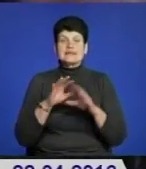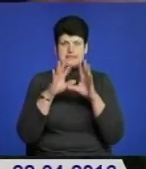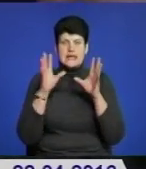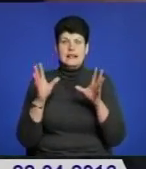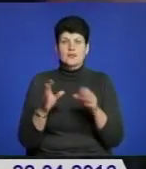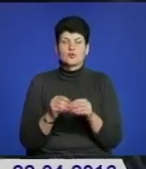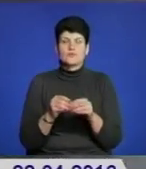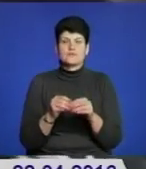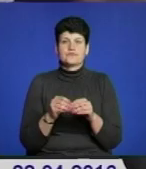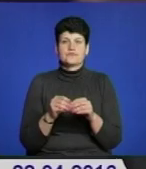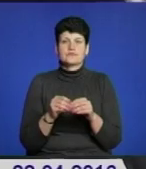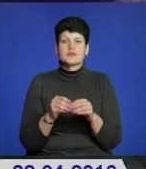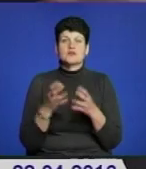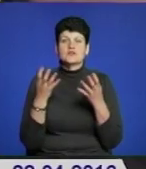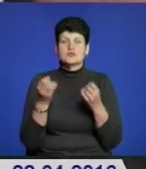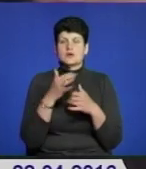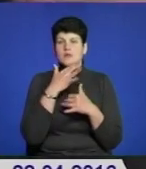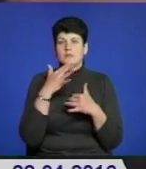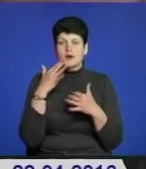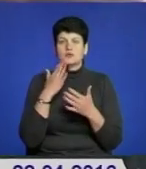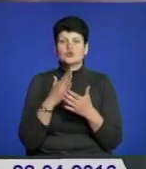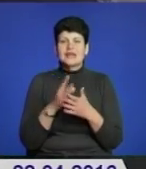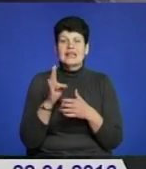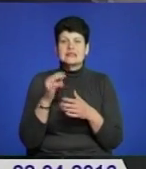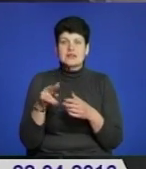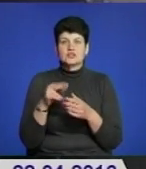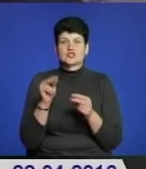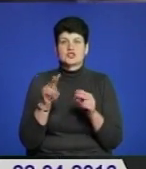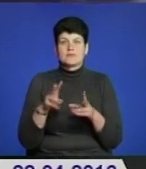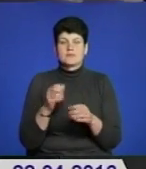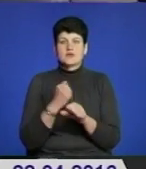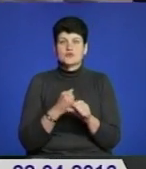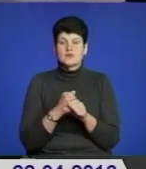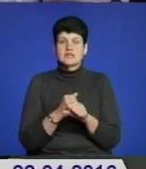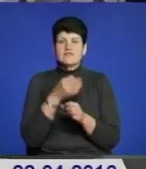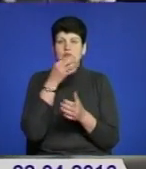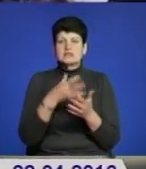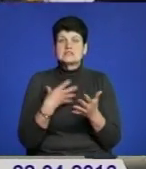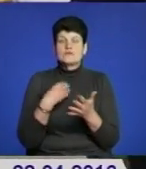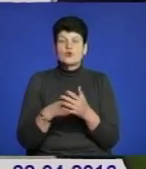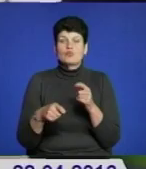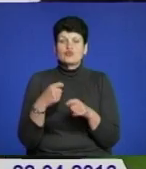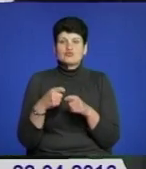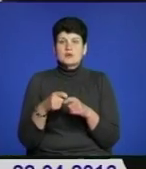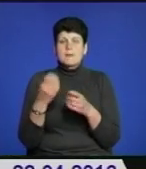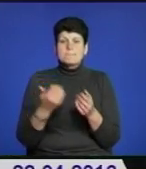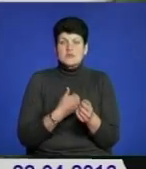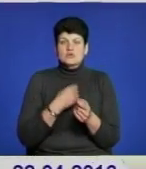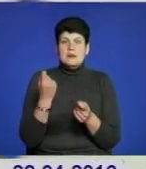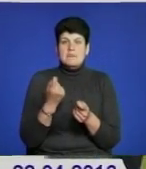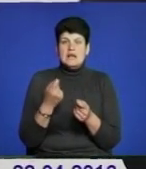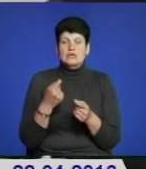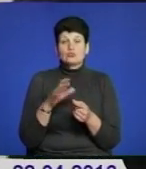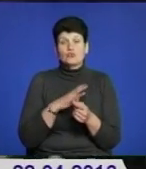загалом ще багато є над чим працювати. Відповідати за власні порушення бажаючих мало. Інколи зауваження